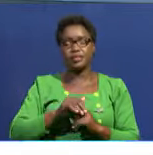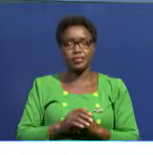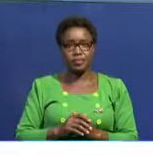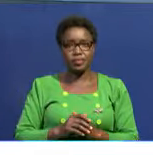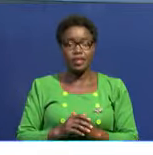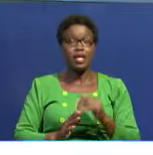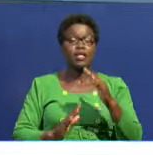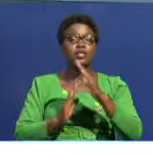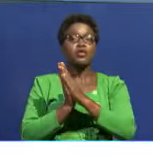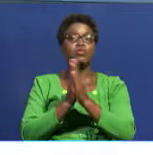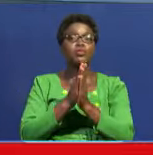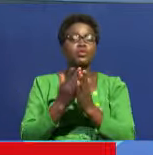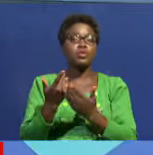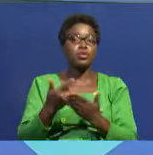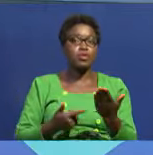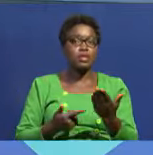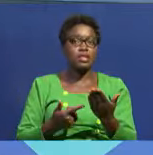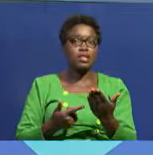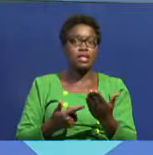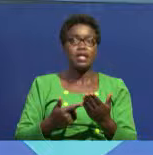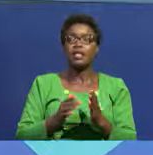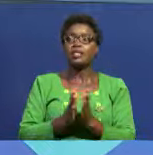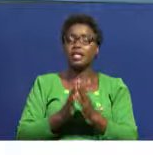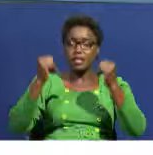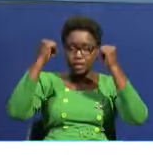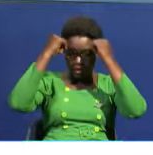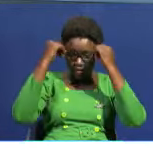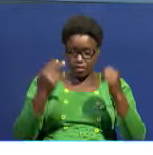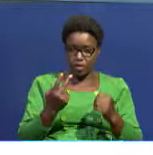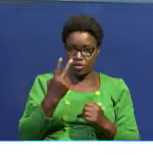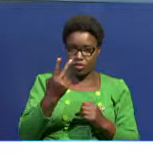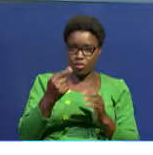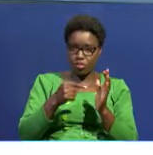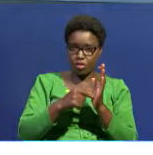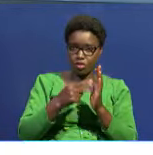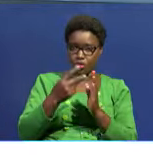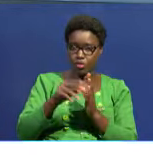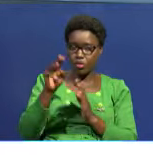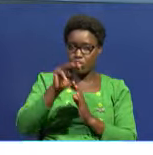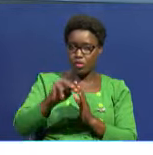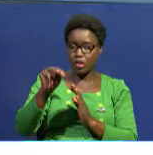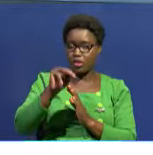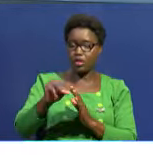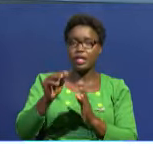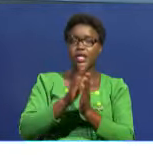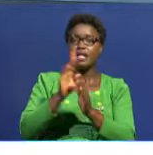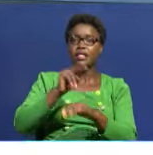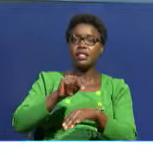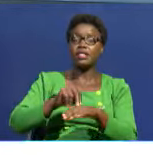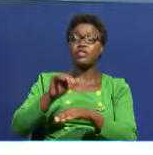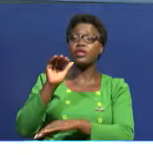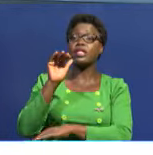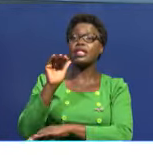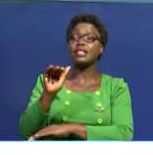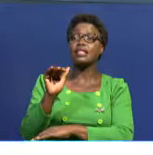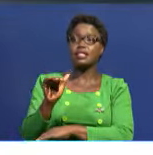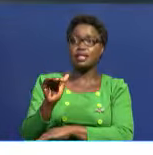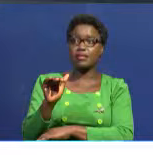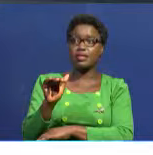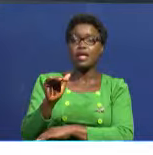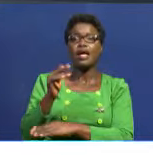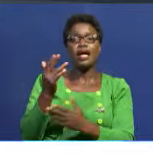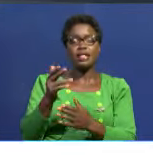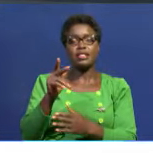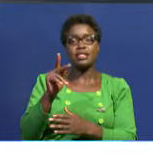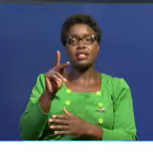yetu kuu mtazamaji ni kwamba watahiniwa milioni 2.2 wanatarajiwa kufanya mtihani wa kitaifa wa kidato KCSE katika